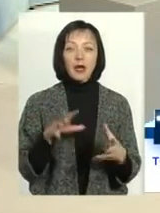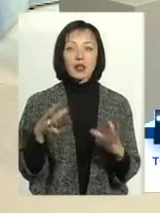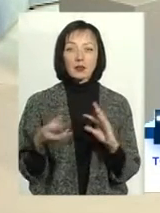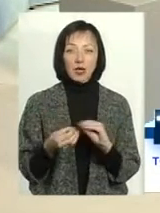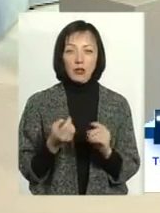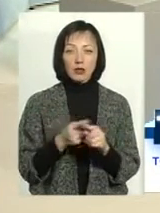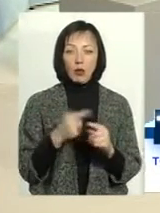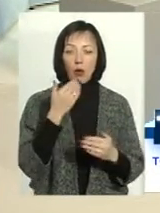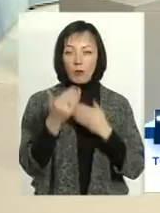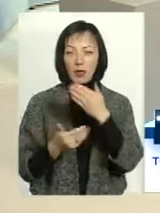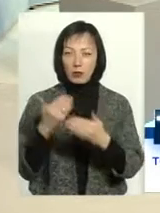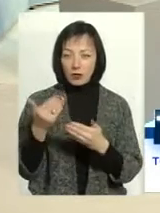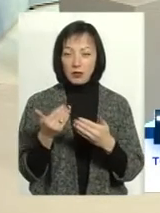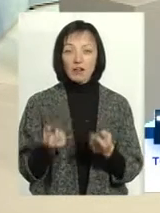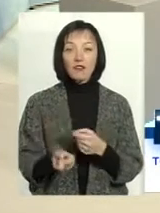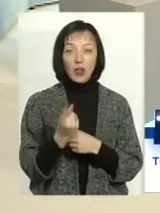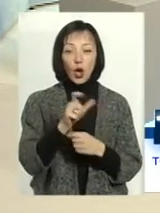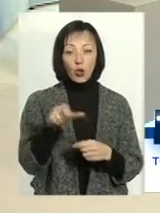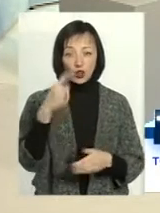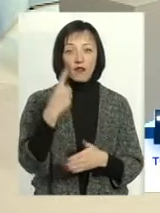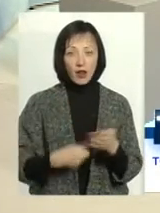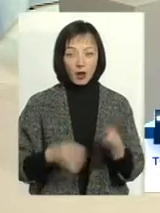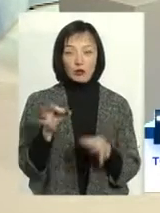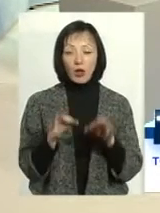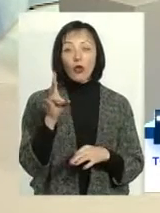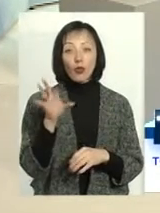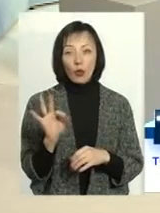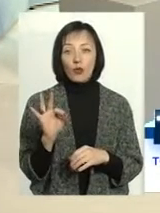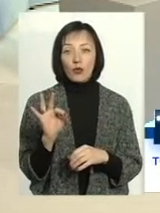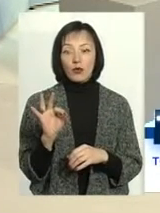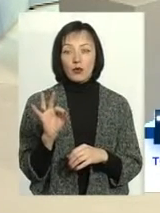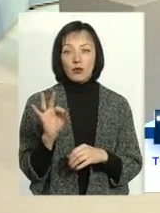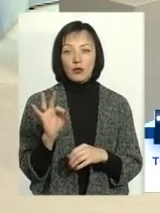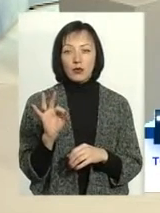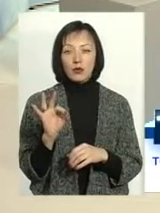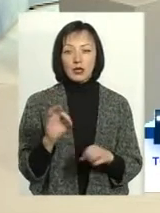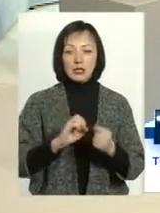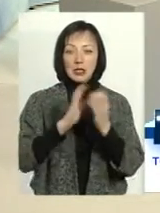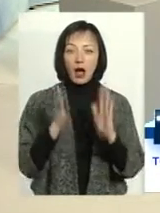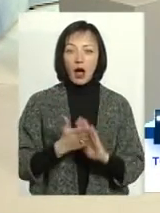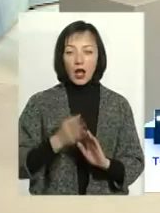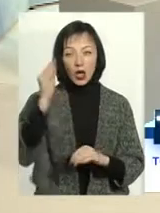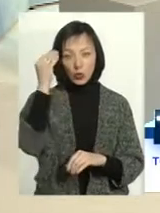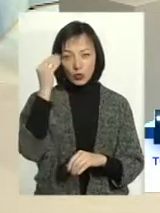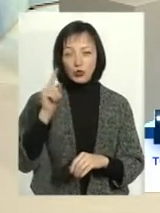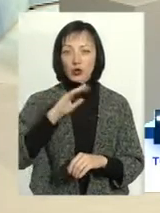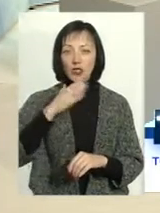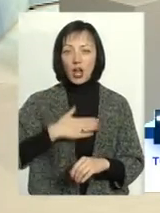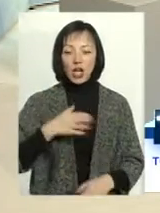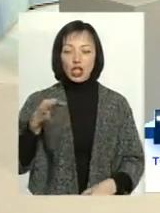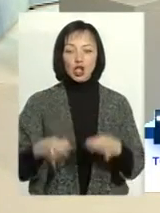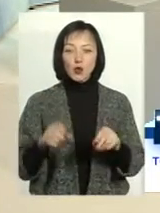Результатом цього опитування стало, що люди наші довіряють судам. Разом з тим, скажімо, загальна думка, що наші